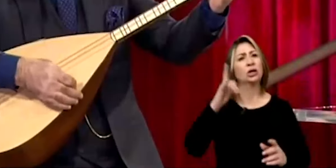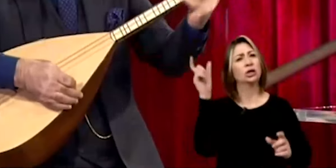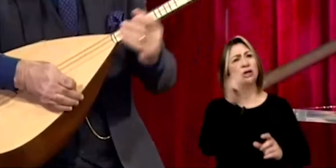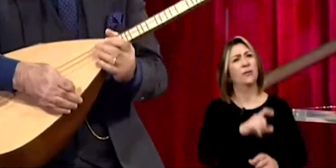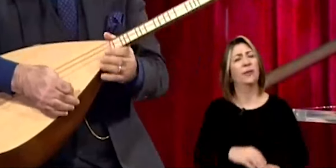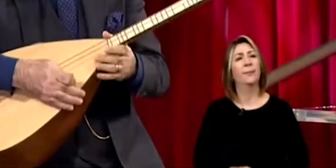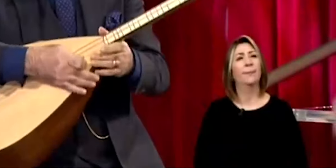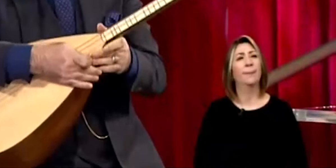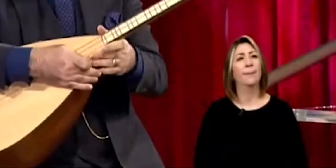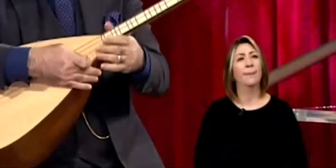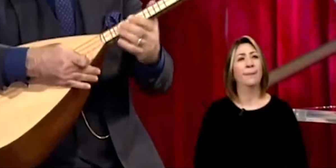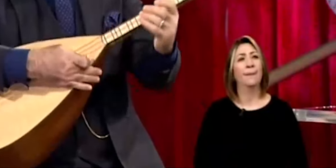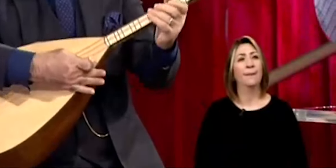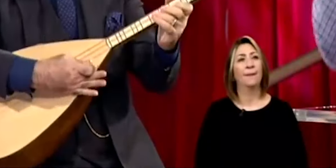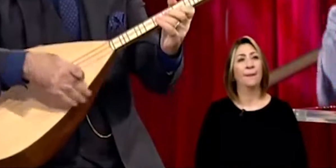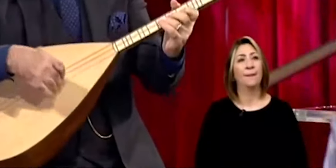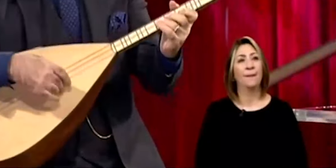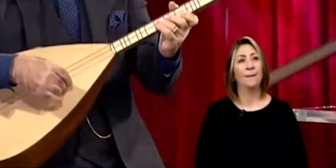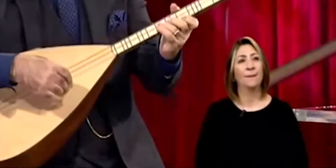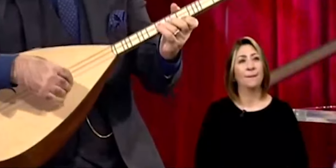evet. Hani işte ya